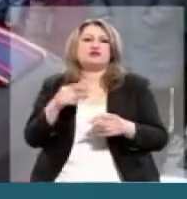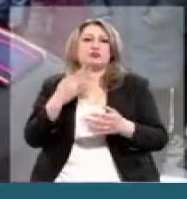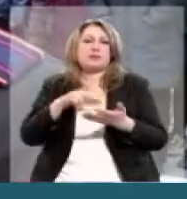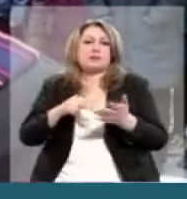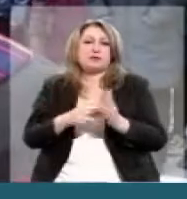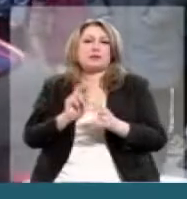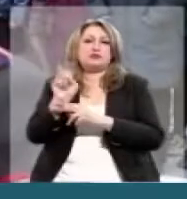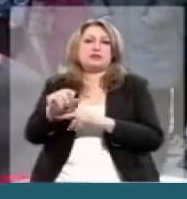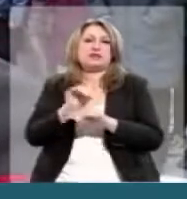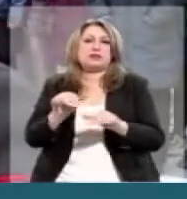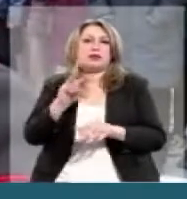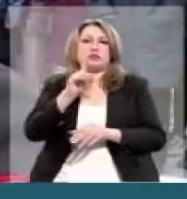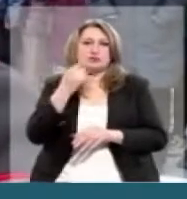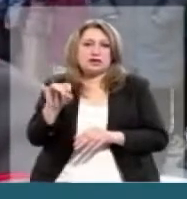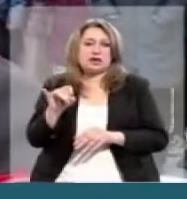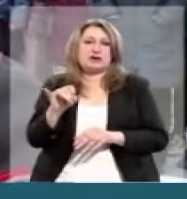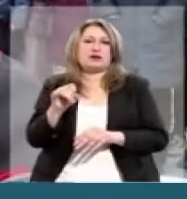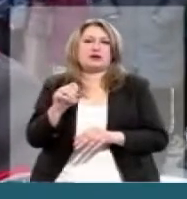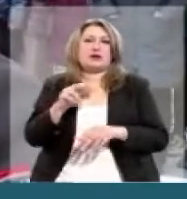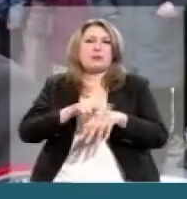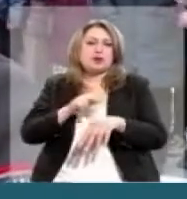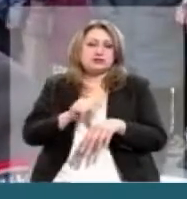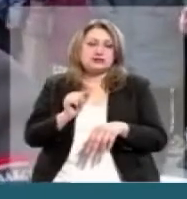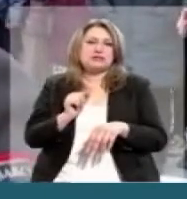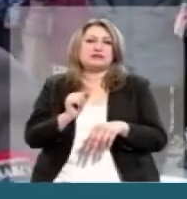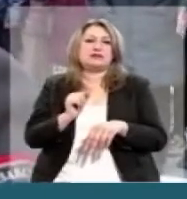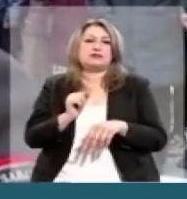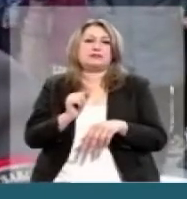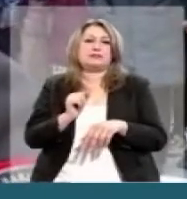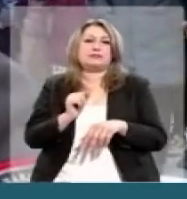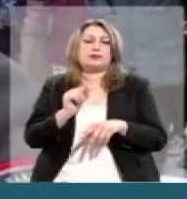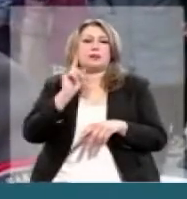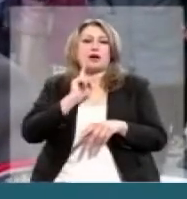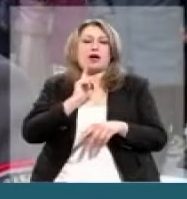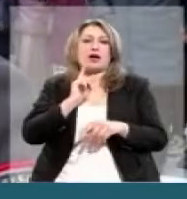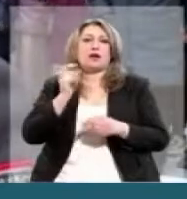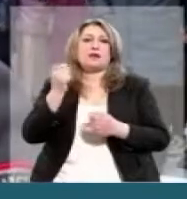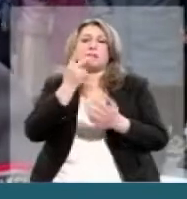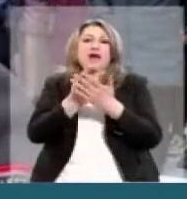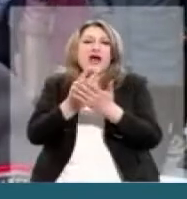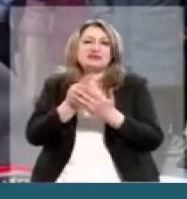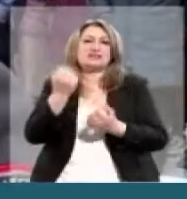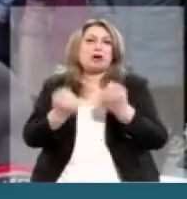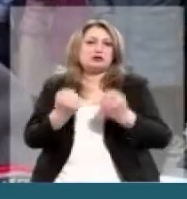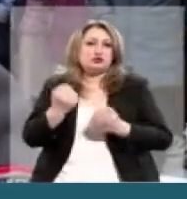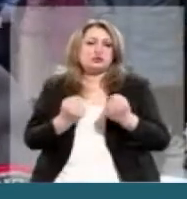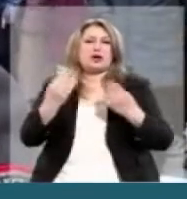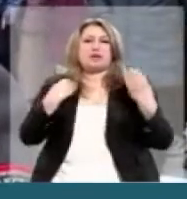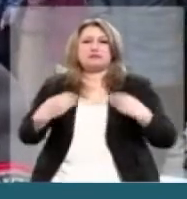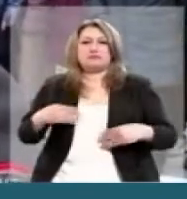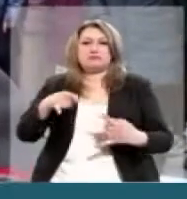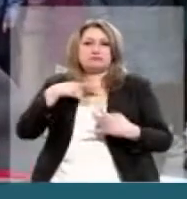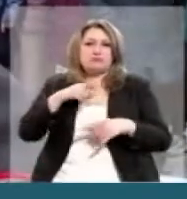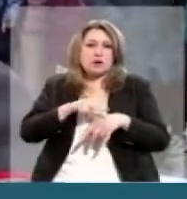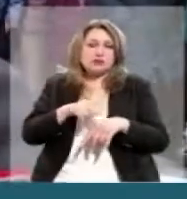запланировано посещение детьми музея департамента полиции, показ служебных автомашин, обмундирование